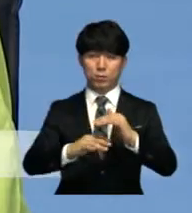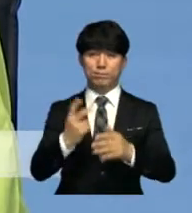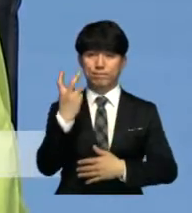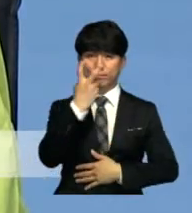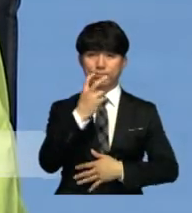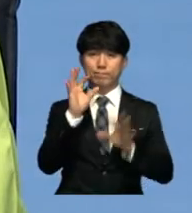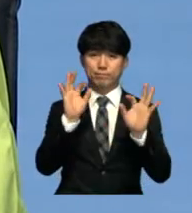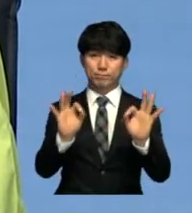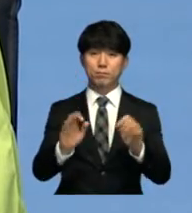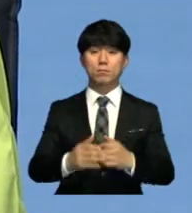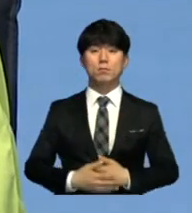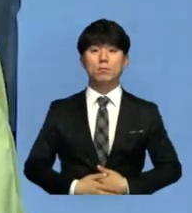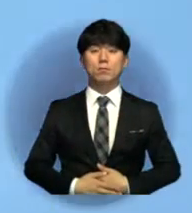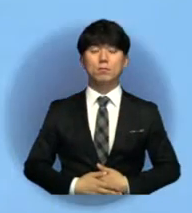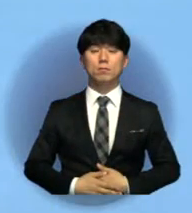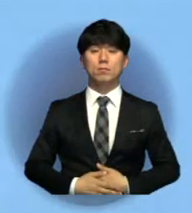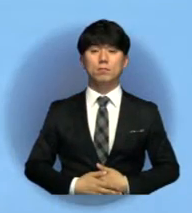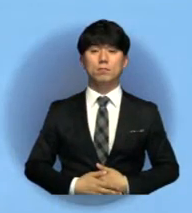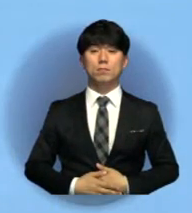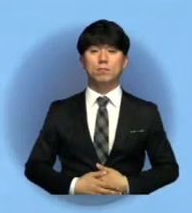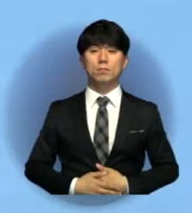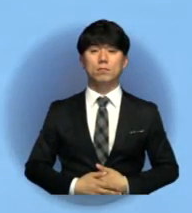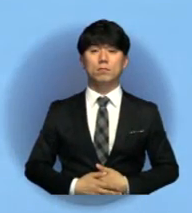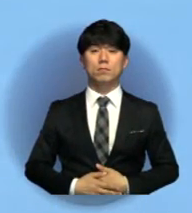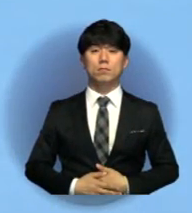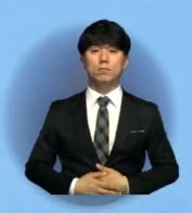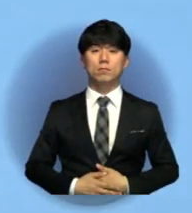다가왔습니다 서울 경기 케이블 티비 엄정 입니다